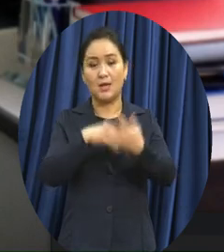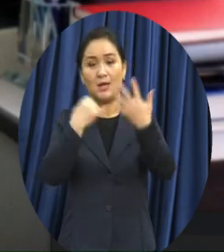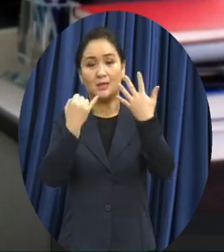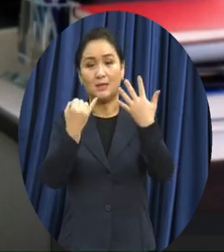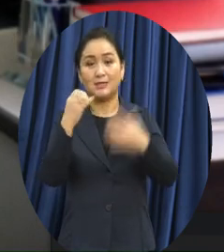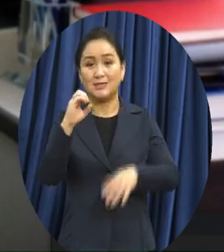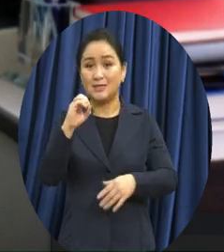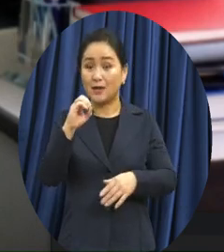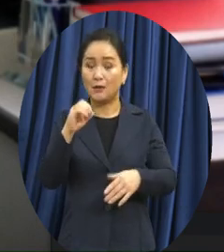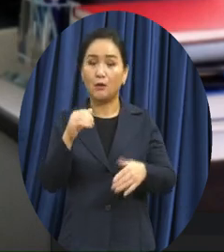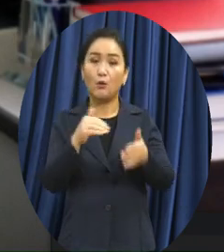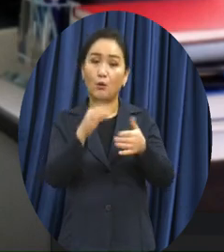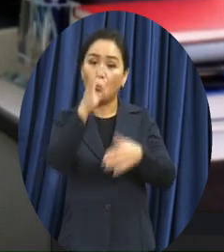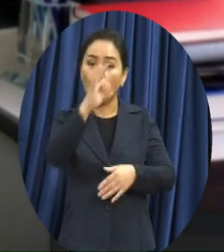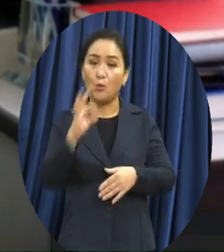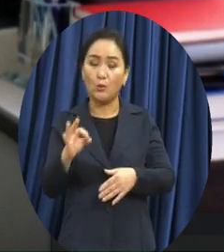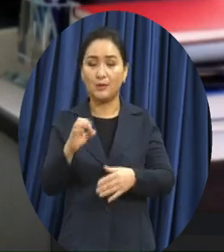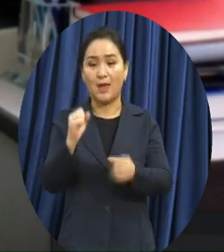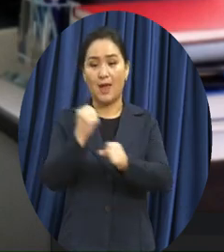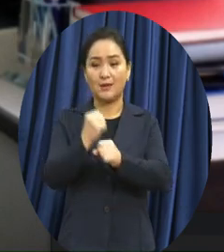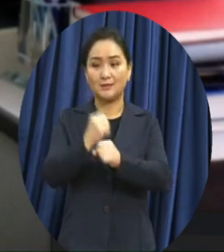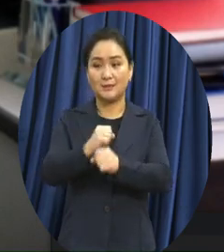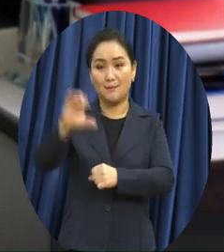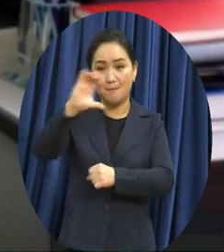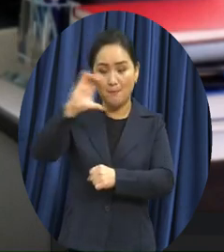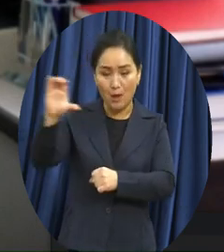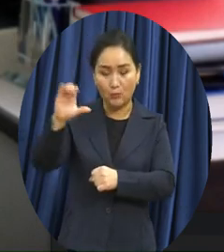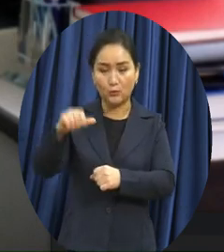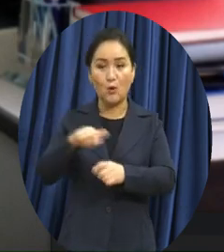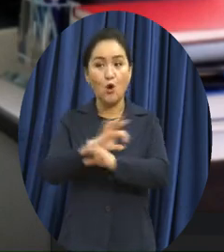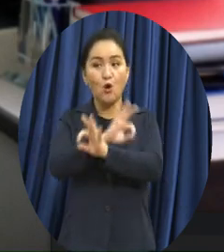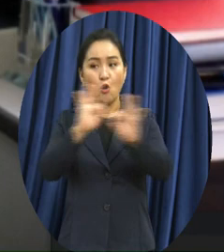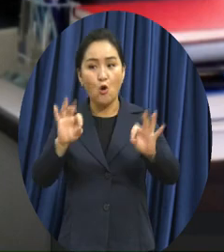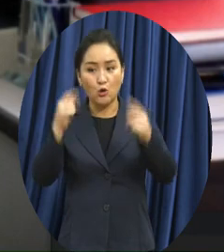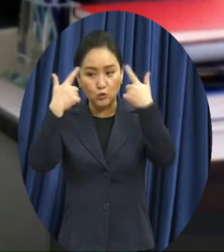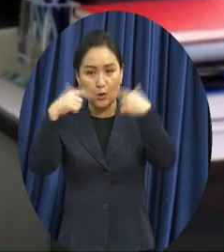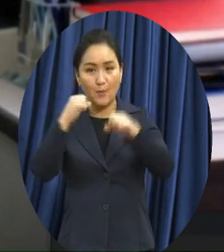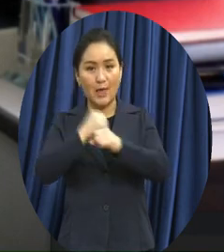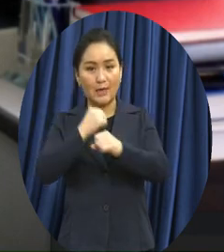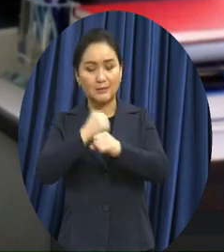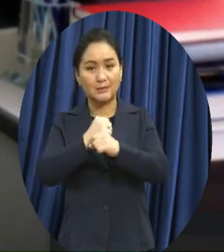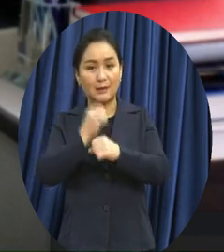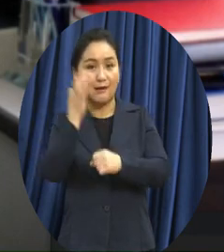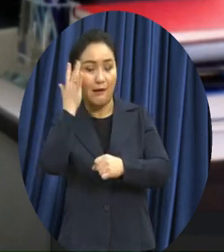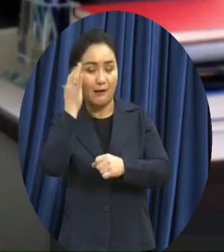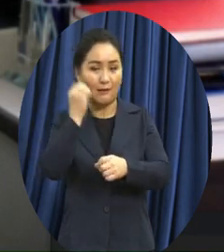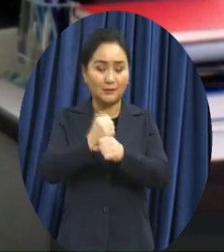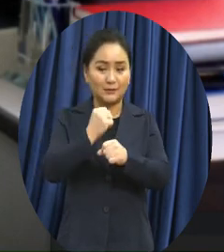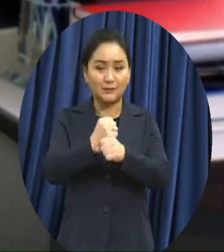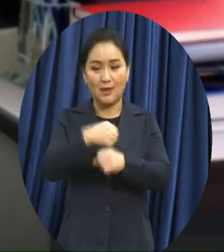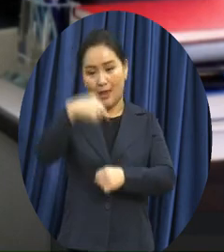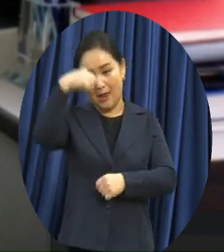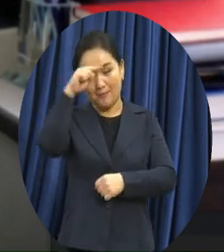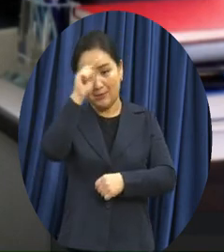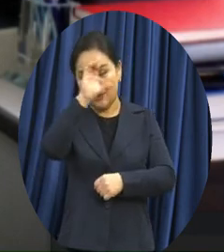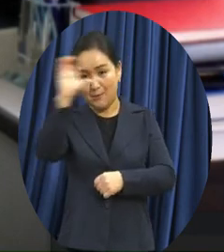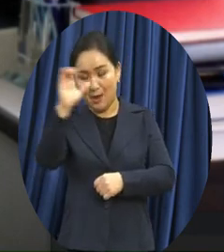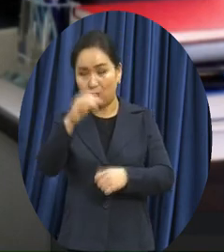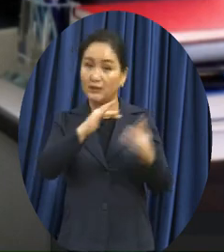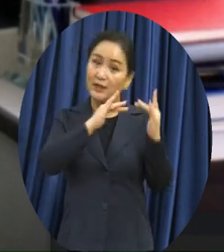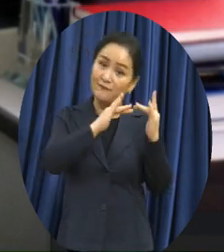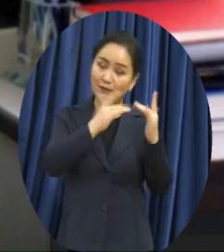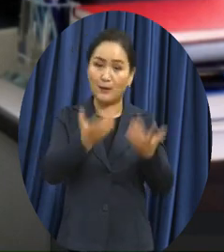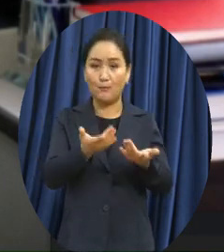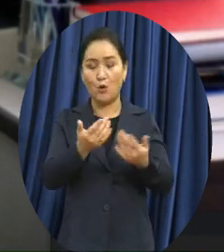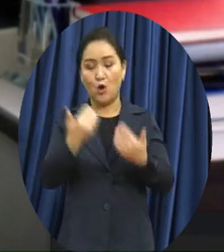бол ажлын газраас бусад одоо зохион байгуулалтын арга хэмжээ, эмнэлэг тэмцнээс, за мөн одоо